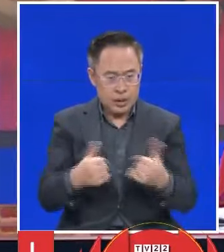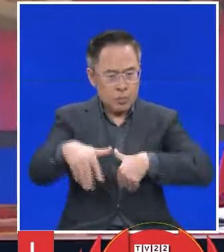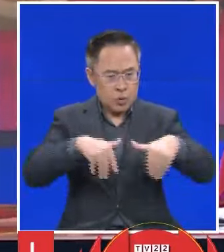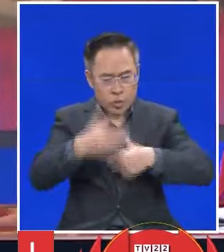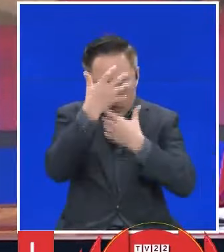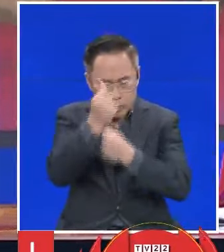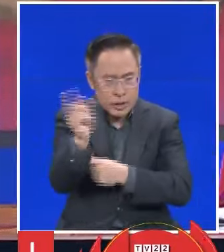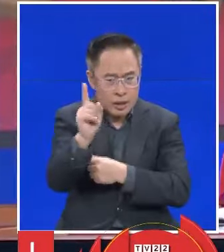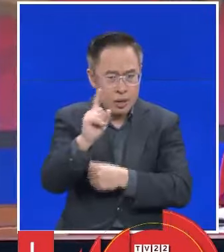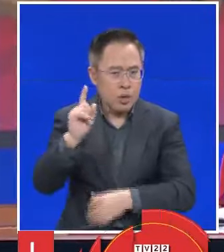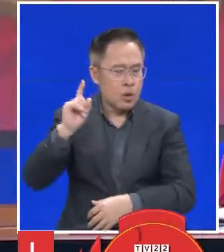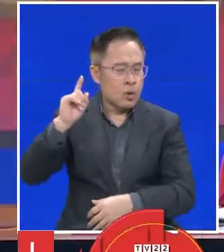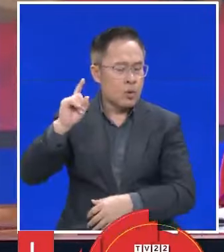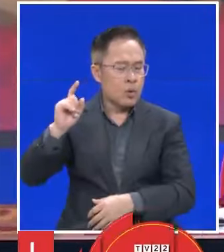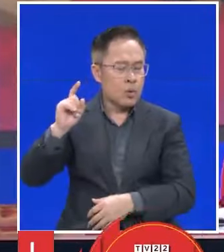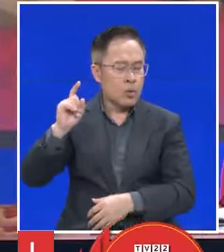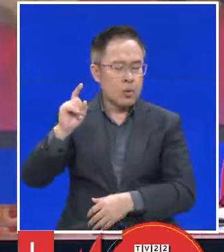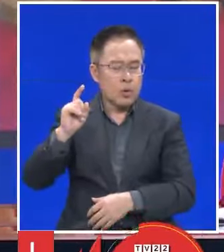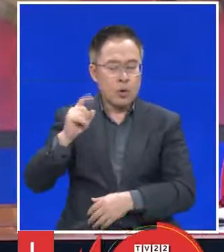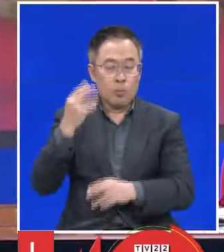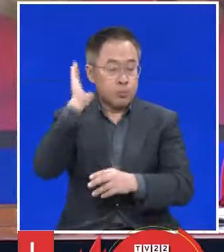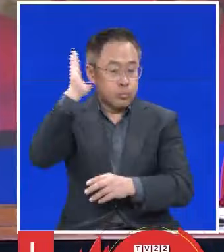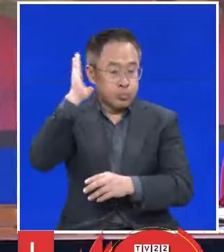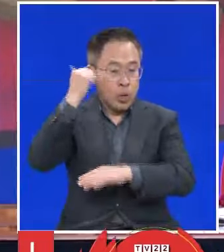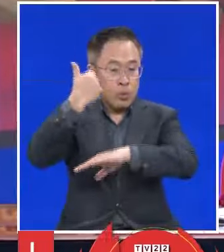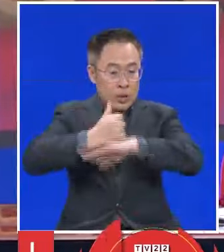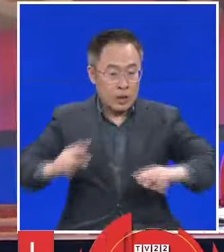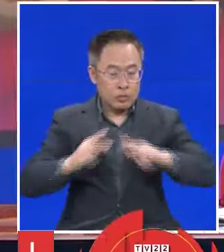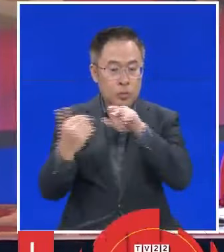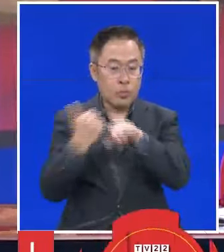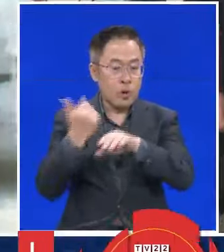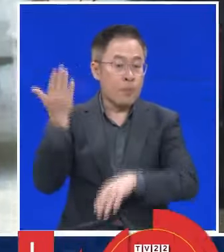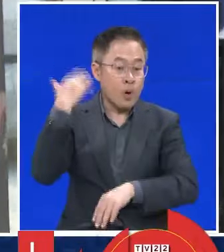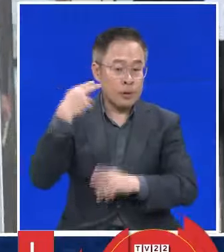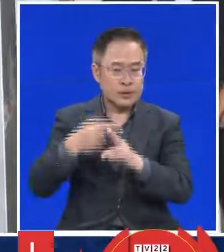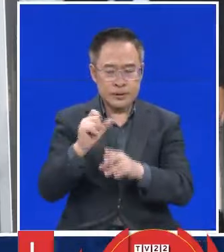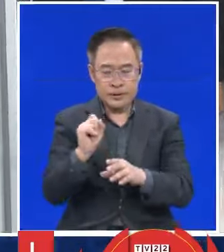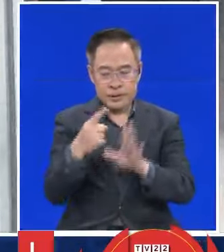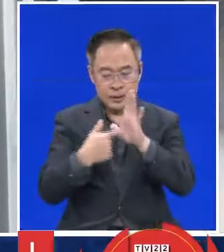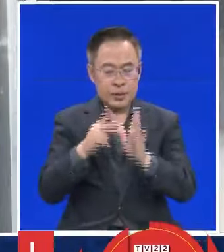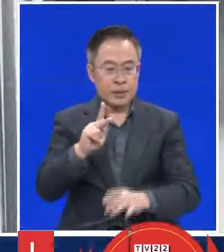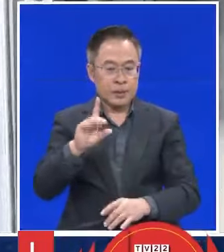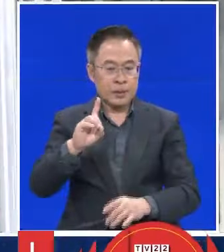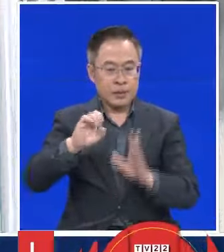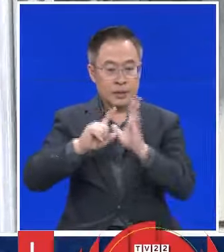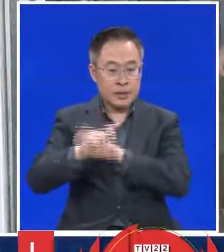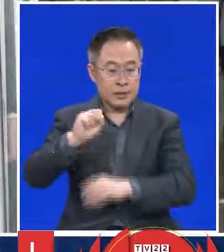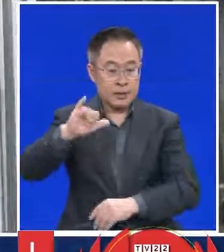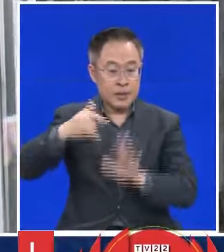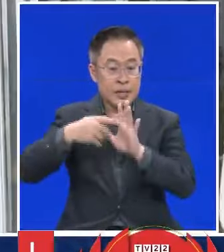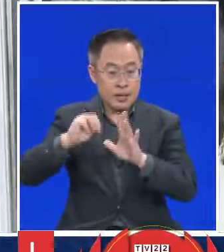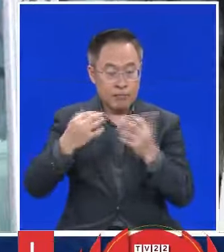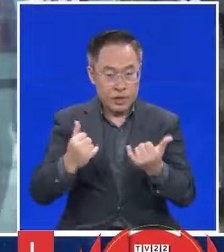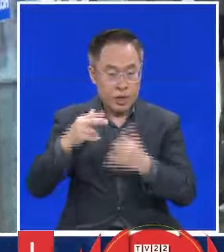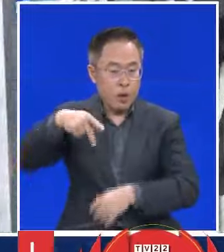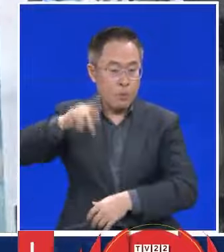ามกันอยู่ในคดีของคุณศักดิ์สยามชิดชอบอดีตรัฐมนตรีว่าการกระทรวงคมนาคมค่ะปปช.บอกว่าตอนนี้กำลังจะเข้าไป